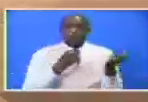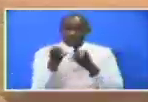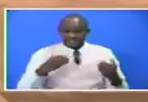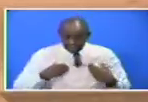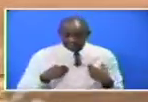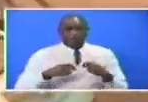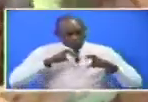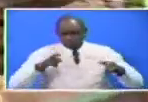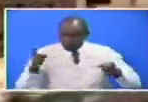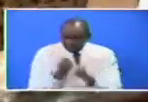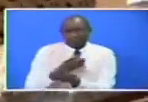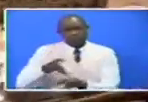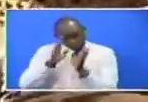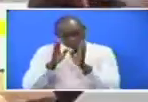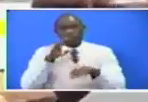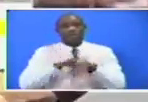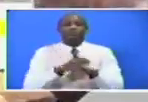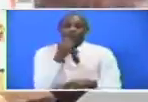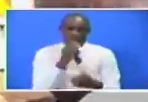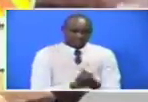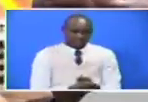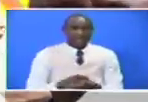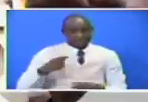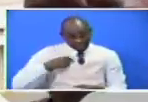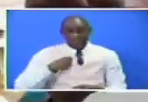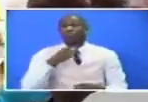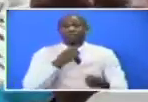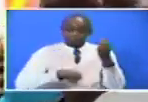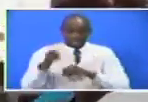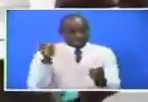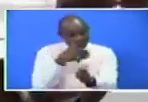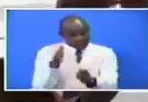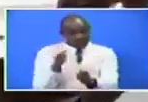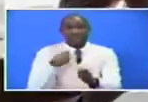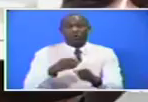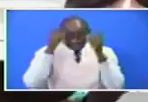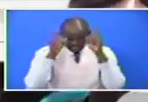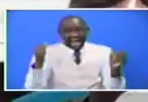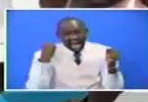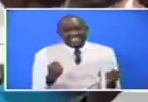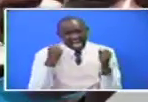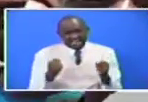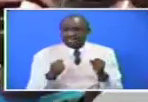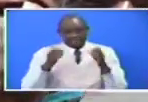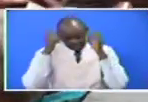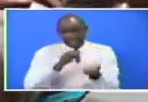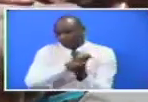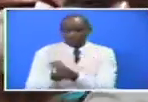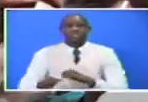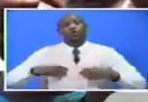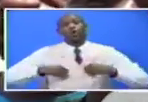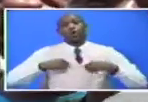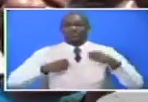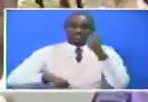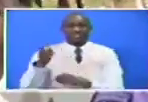kutafuta mbinu mbadala za kutegemea. Niliacha kuuza mahindi, ilibidi niuze nguo sababu sasa mahindi haiuziki Kenya mwanangu. Sasa mimi kule Uganda